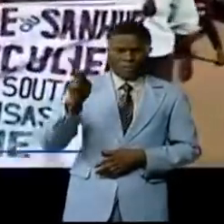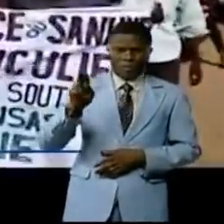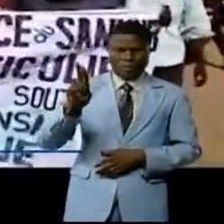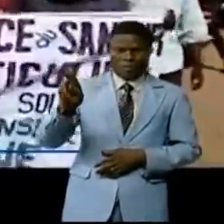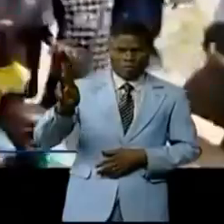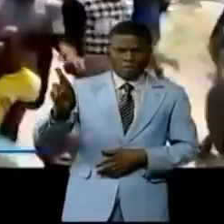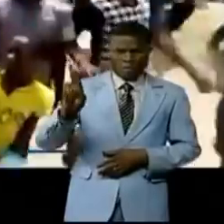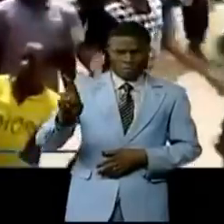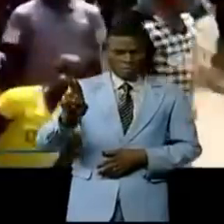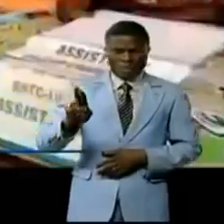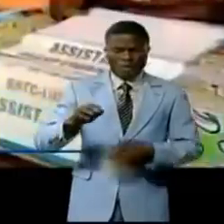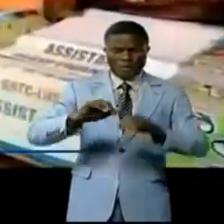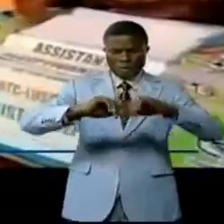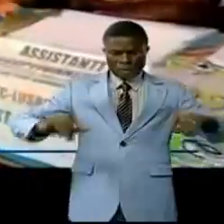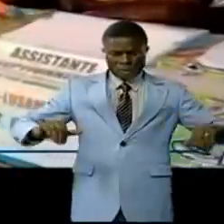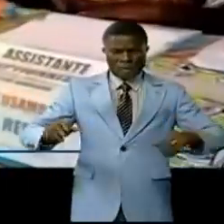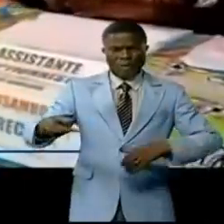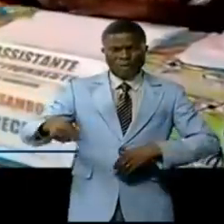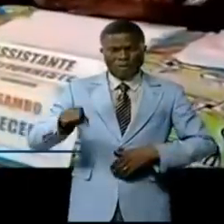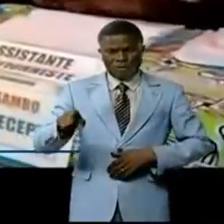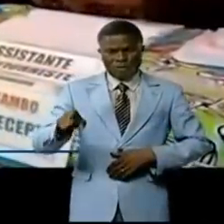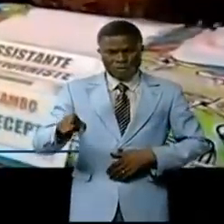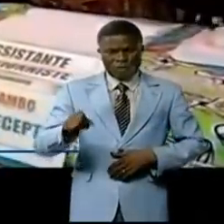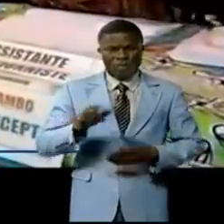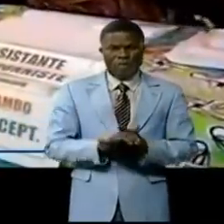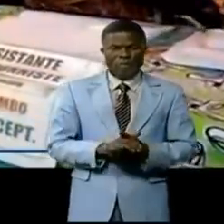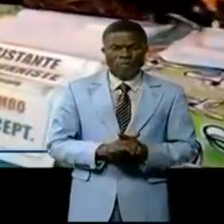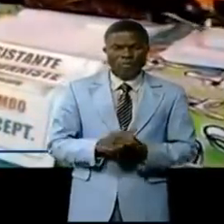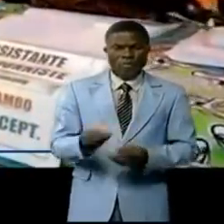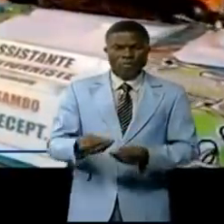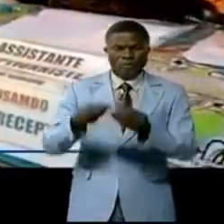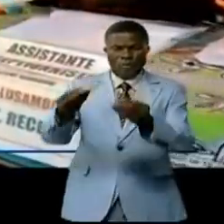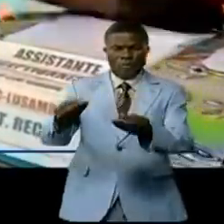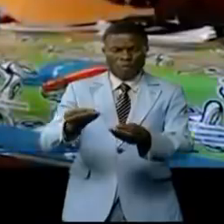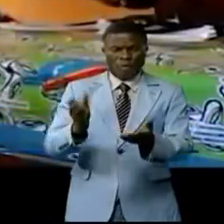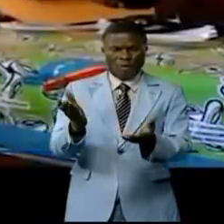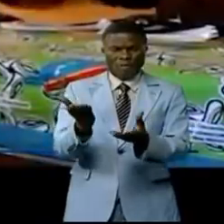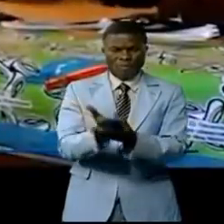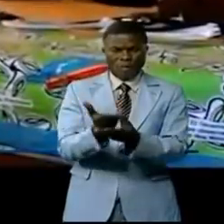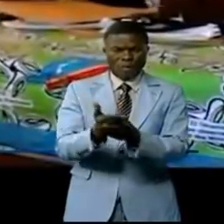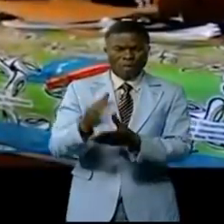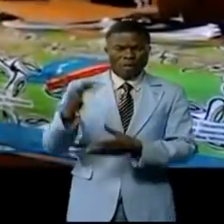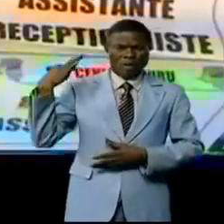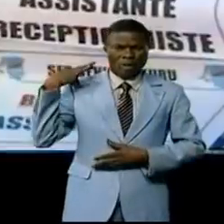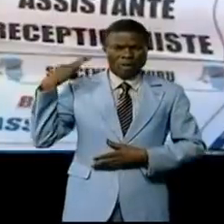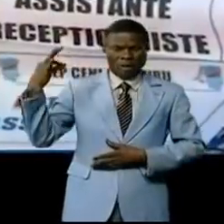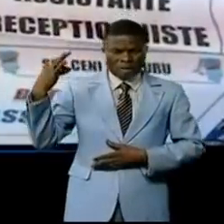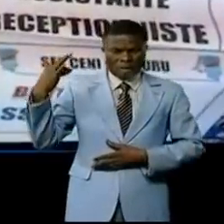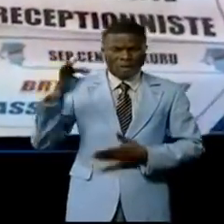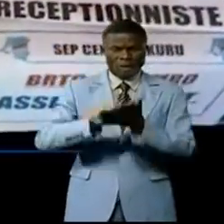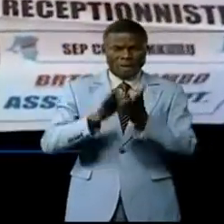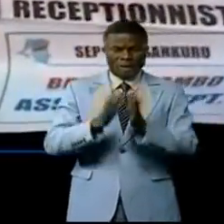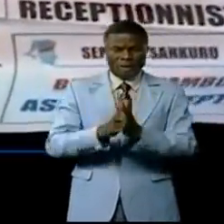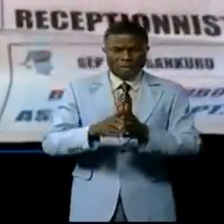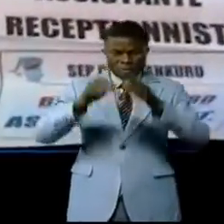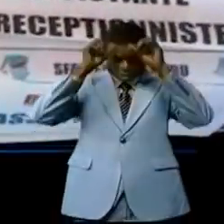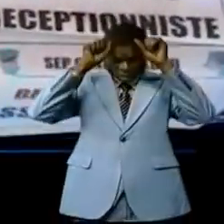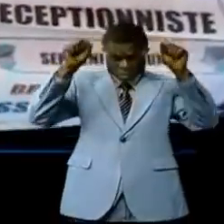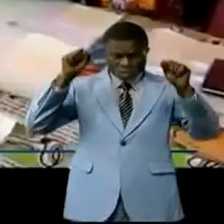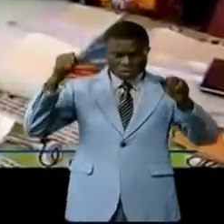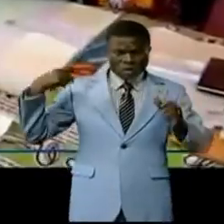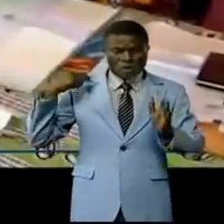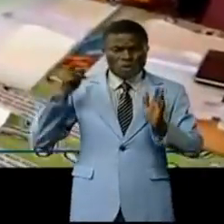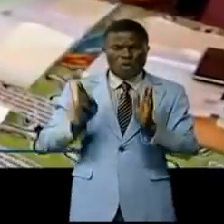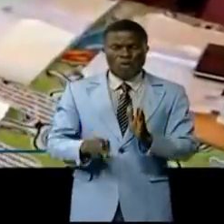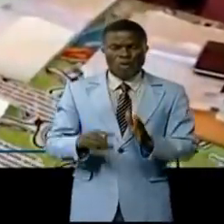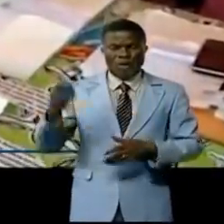dernier découpage territorial. En allant déposer sa candidature à la représentation de la CENI à Lusambo, le